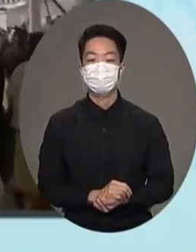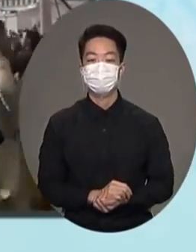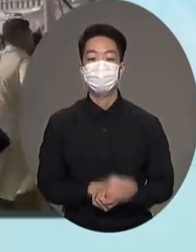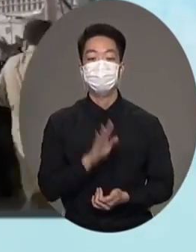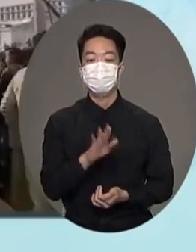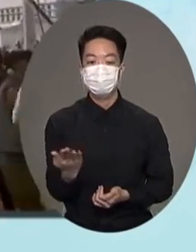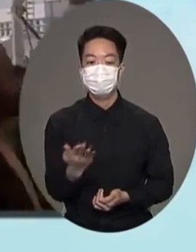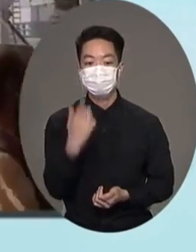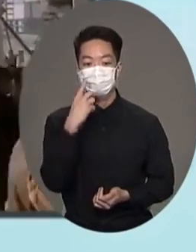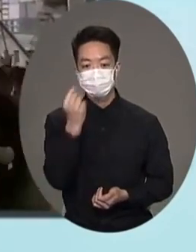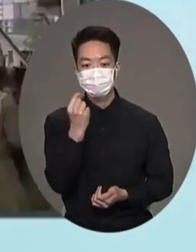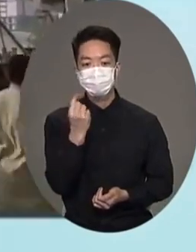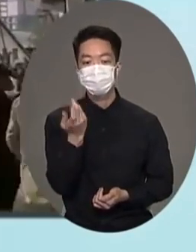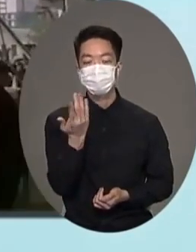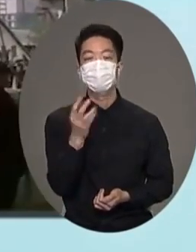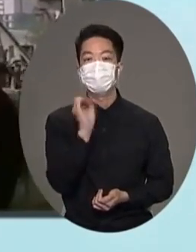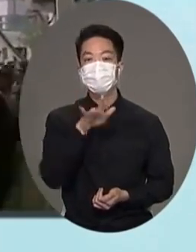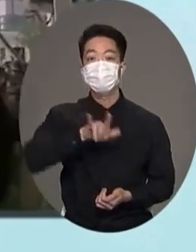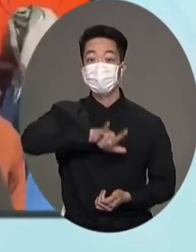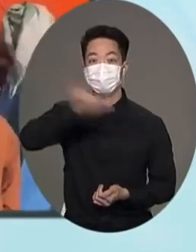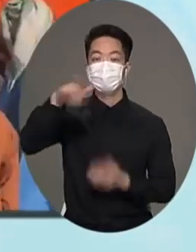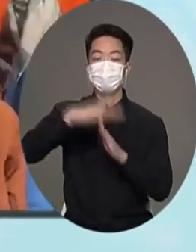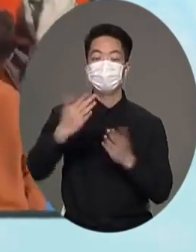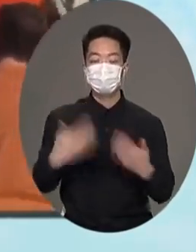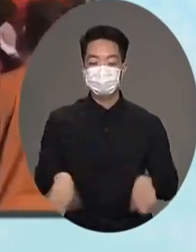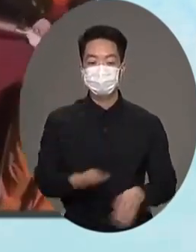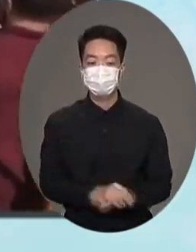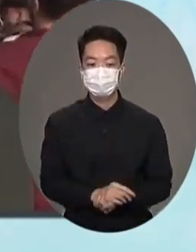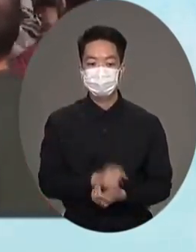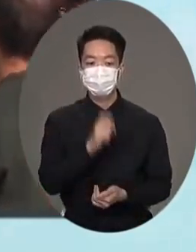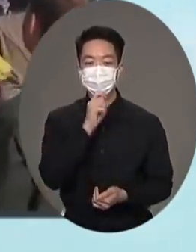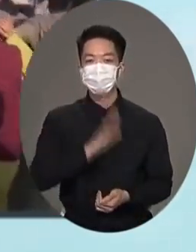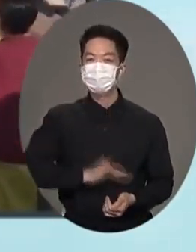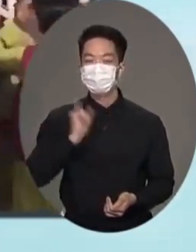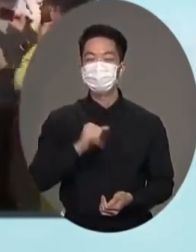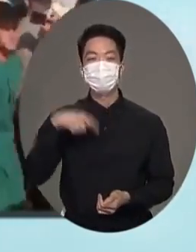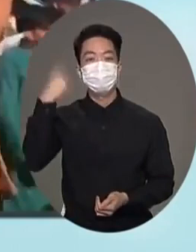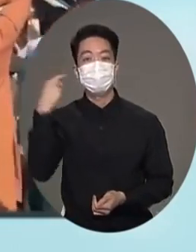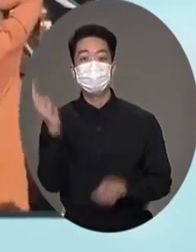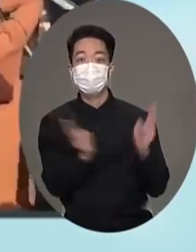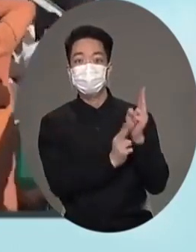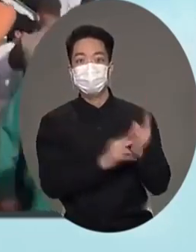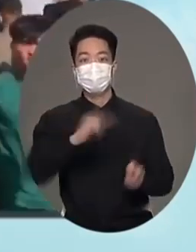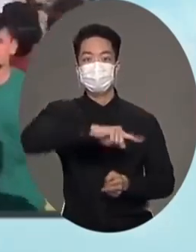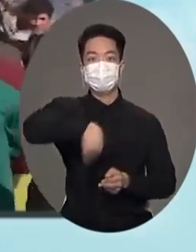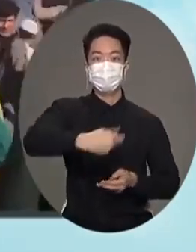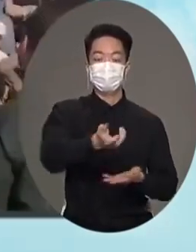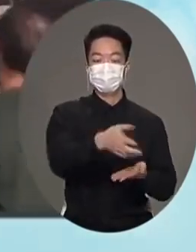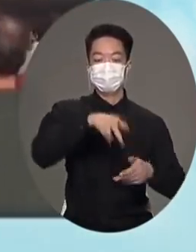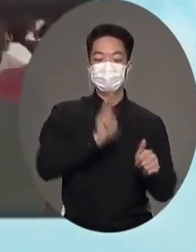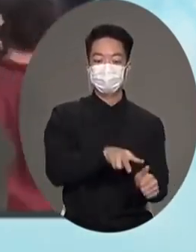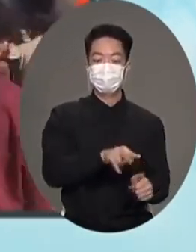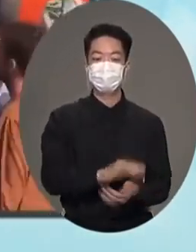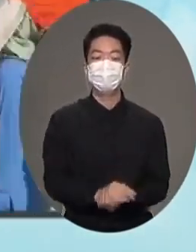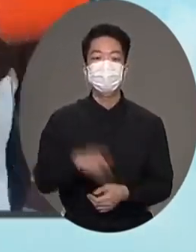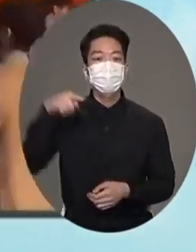但这个时候商业航班已经停飞。有人说不满机场被美军控制，美国等外交人员可以即